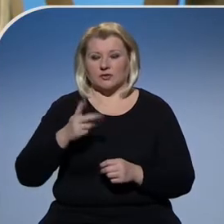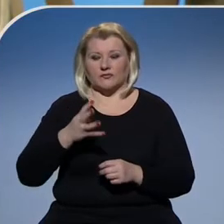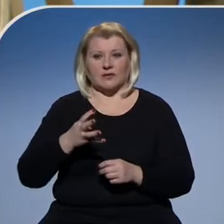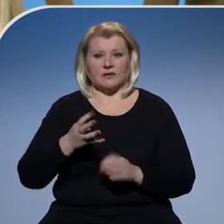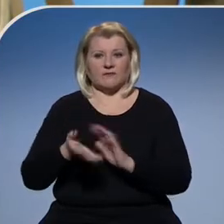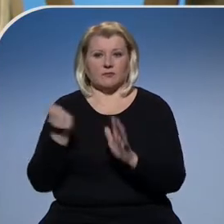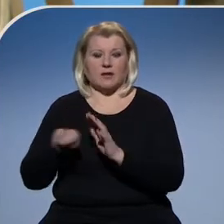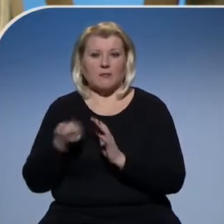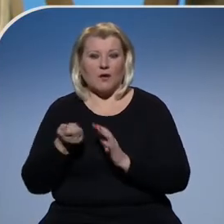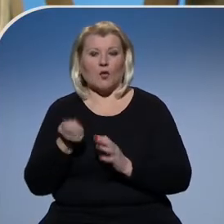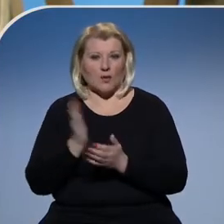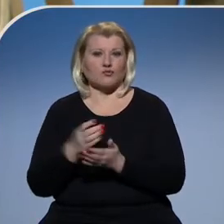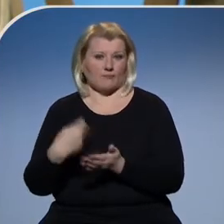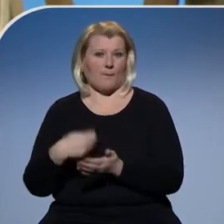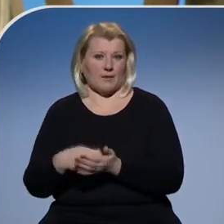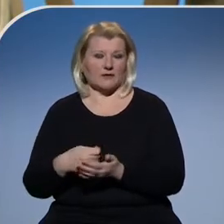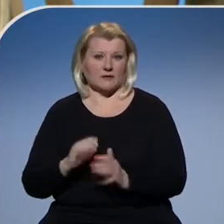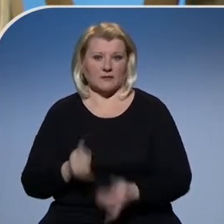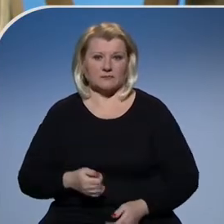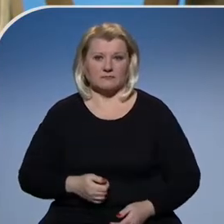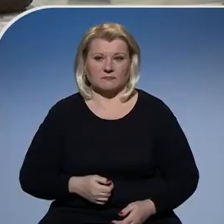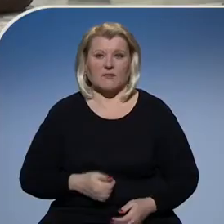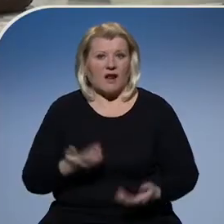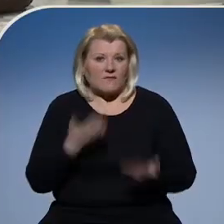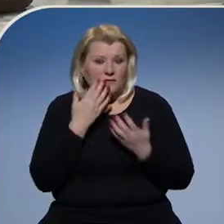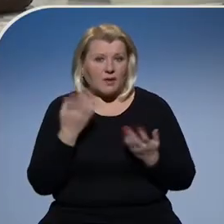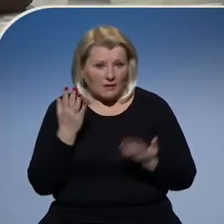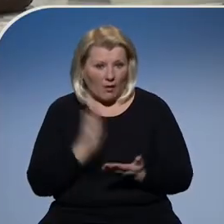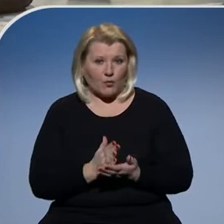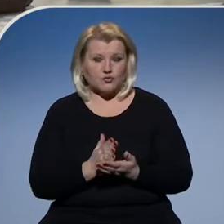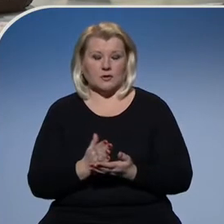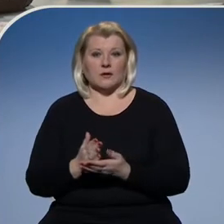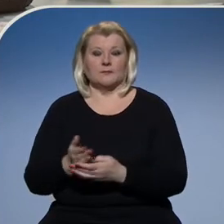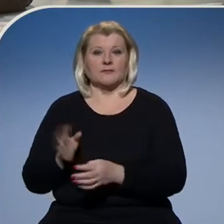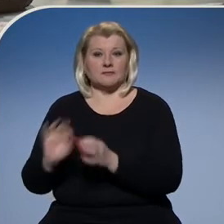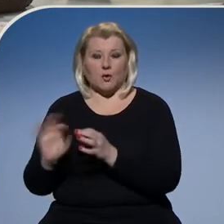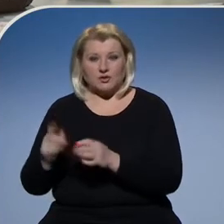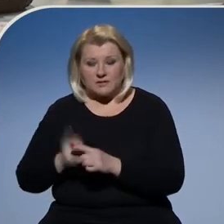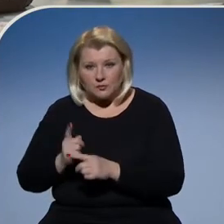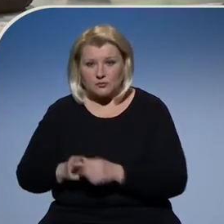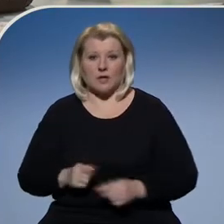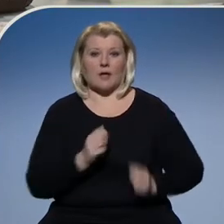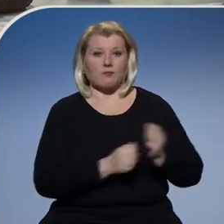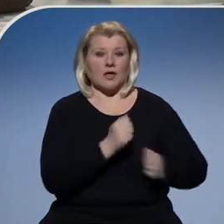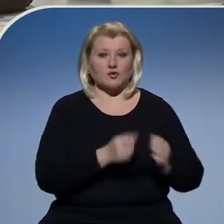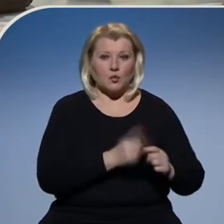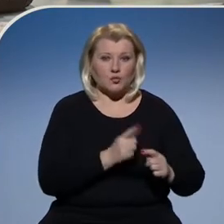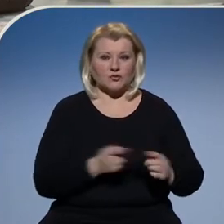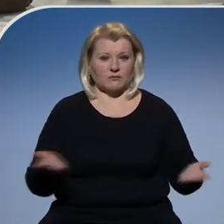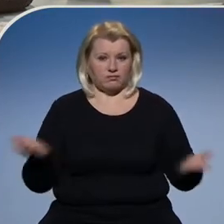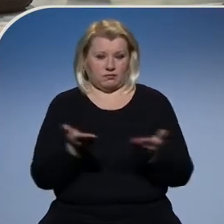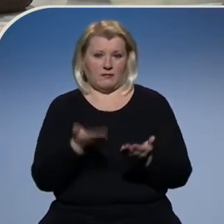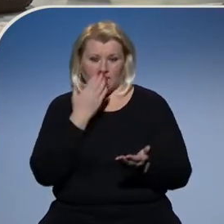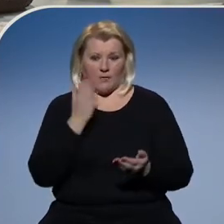korun. Nestrácí se potom trošku ten rozdíl mezi tím běžným účtem a spořícím účtem, právě protože třeba i na ten spořící už je navázáno